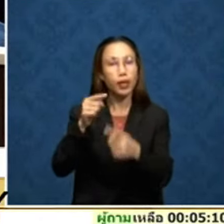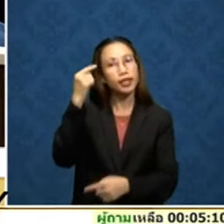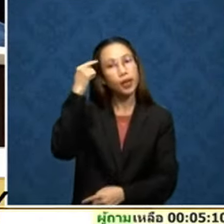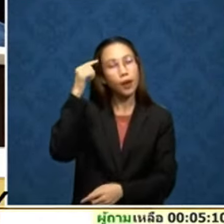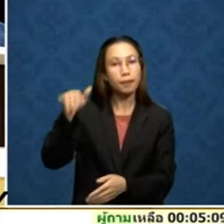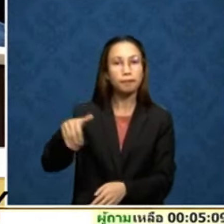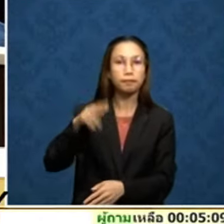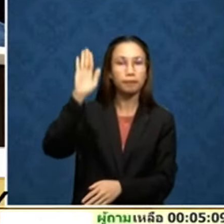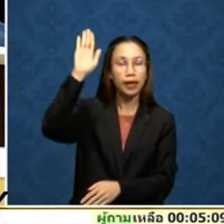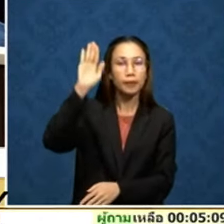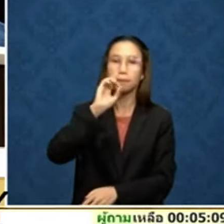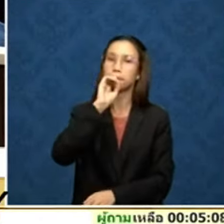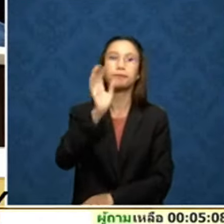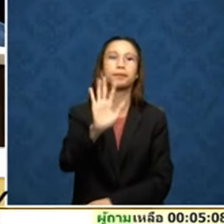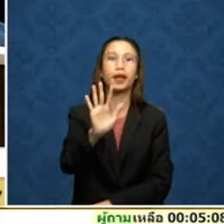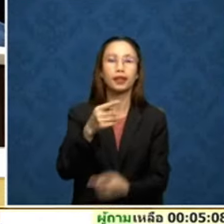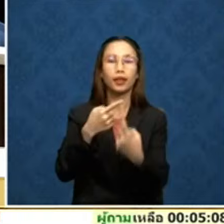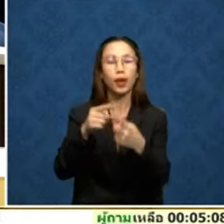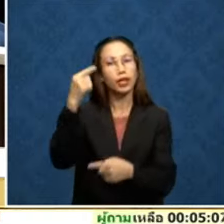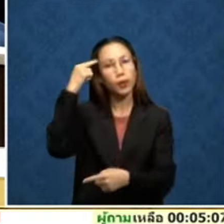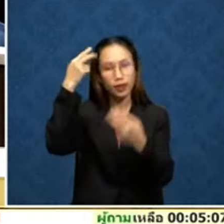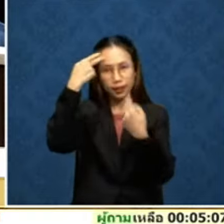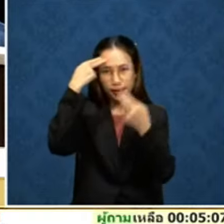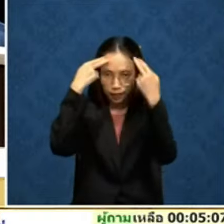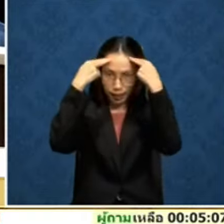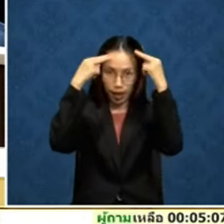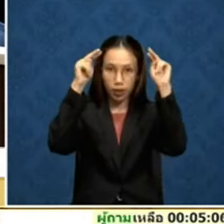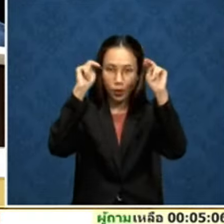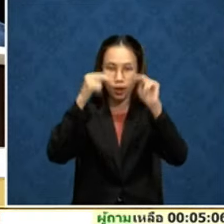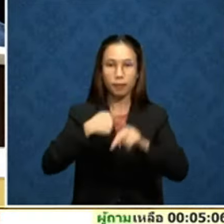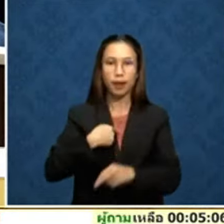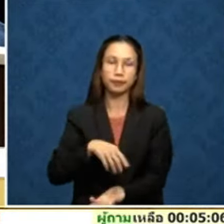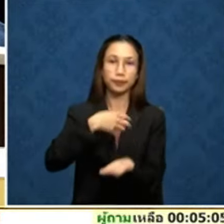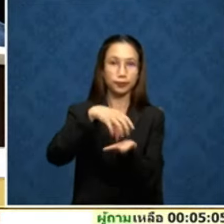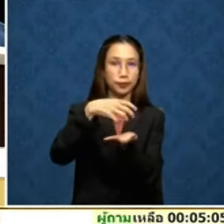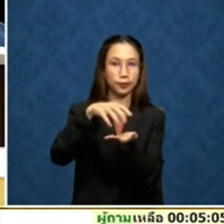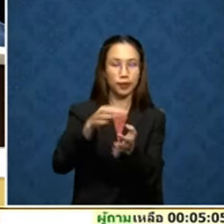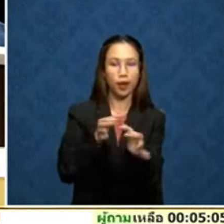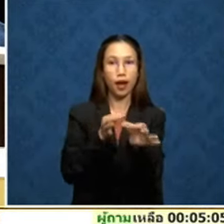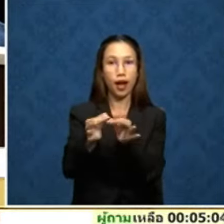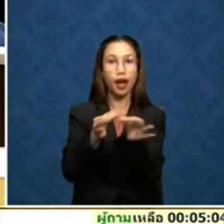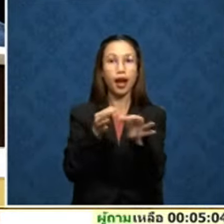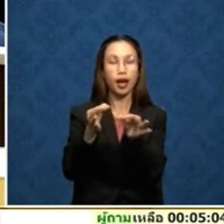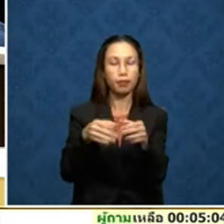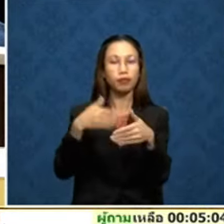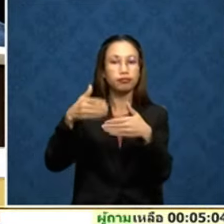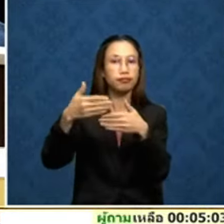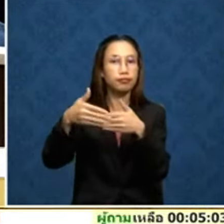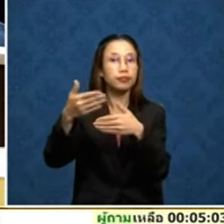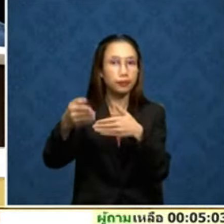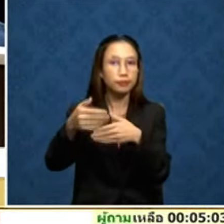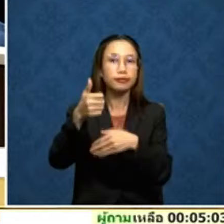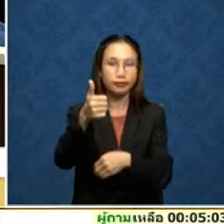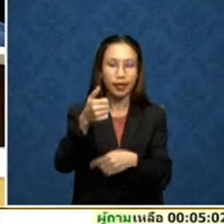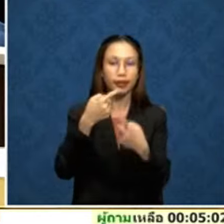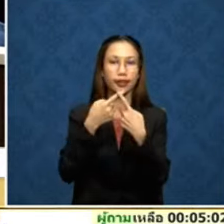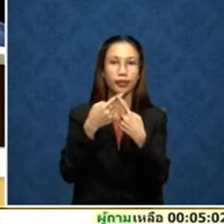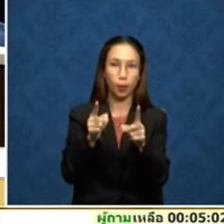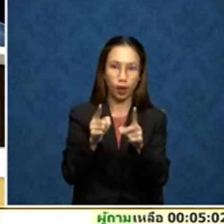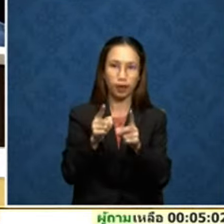กขึ้นมาประท้วงเพราะว่าเห็นท่านนายกกำลังสามารถที่จะอธิบายไปได้เรื่อยๆนะคะแต่ว่าอย่างไรก็ตาม